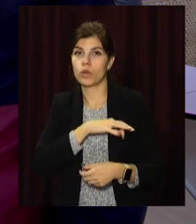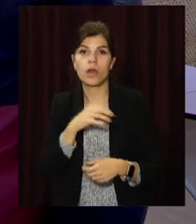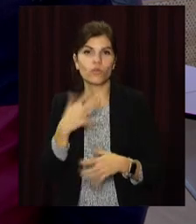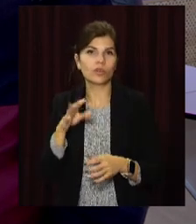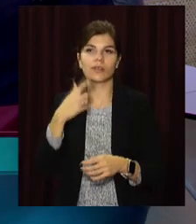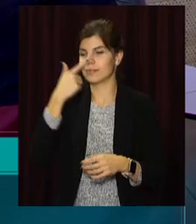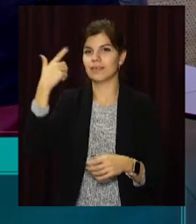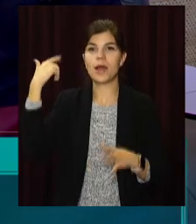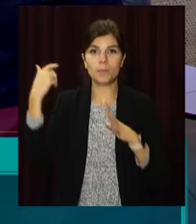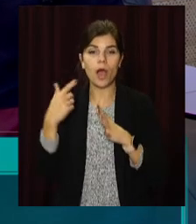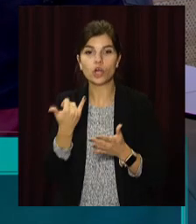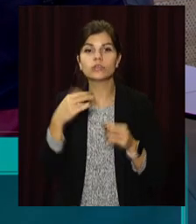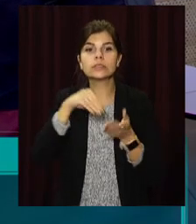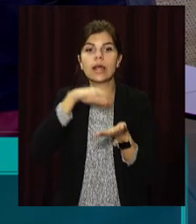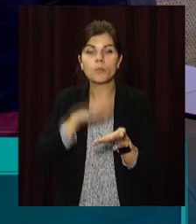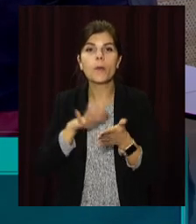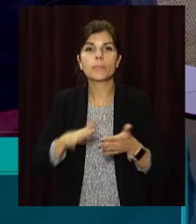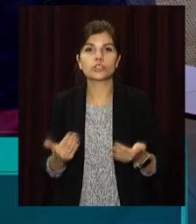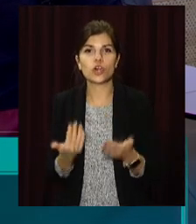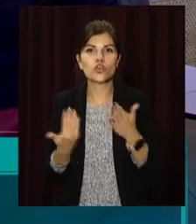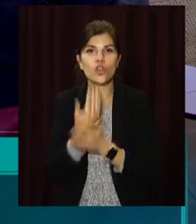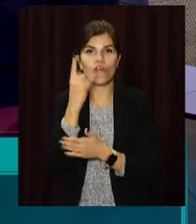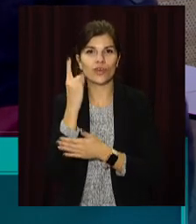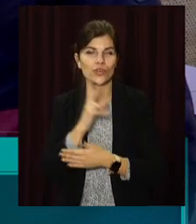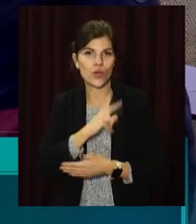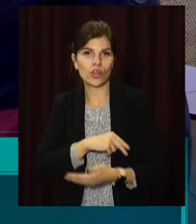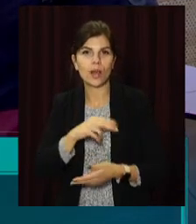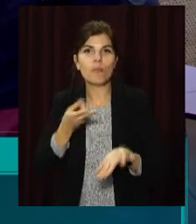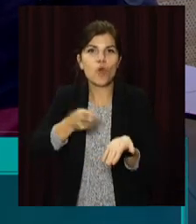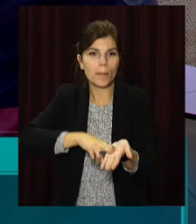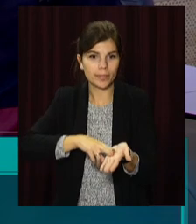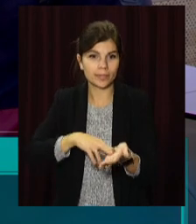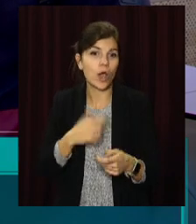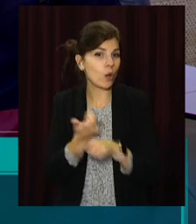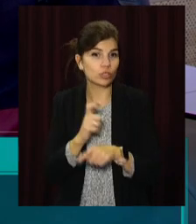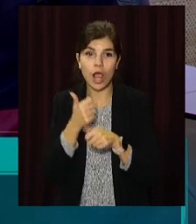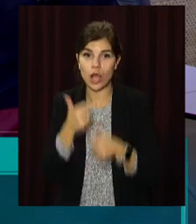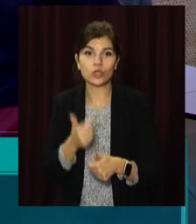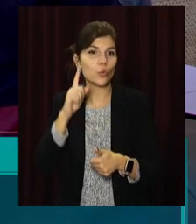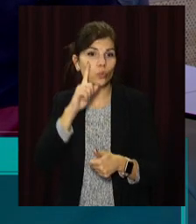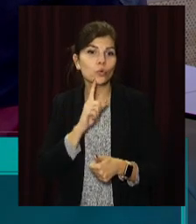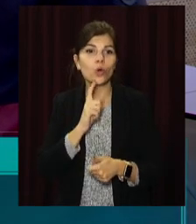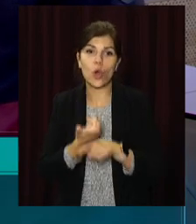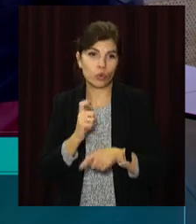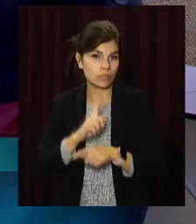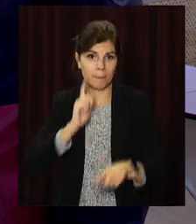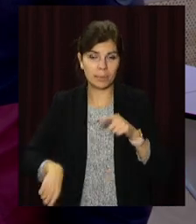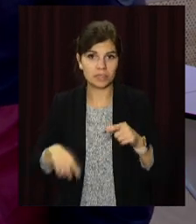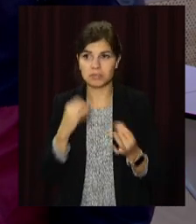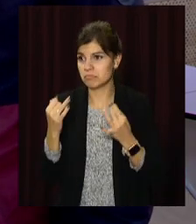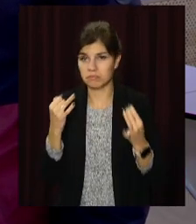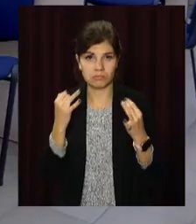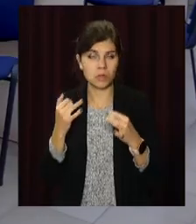Хорошо, достатньо, удобно. Довольно швидко все проходить. Помогли, пропустили на пару людей раніше, із-за того, що